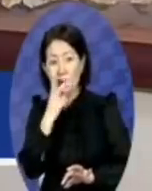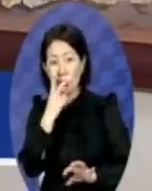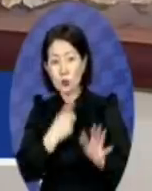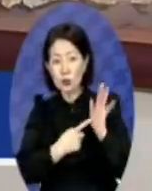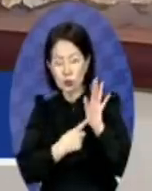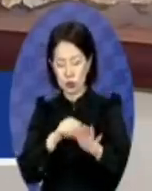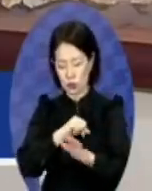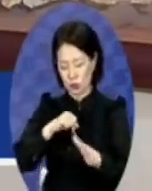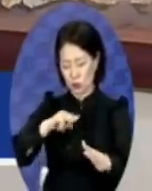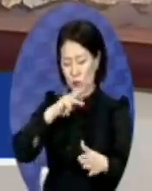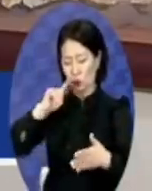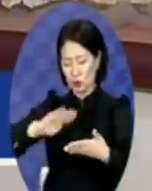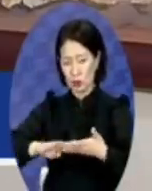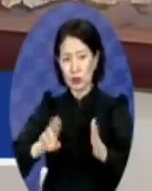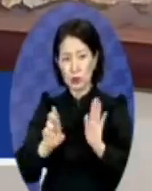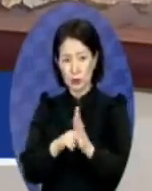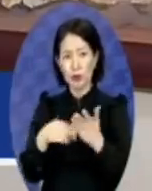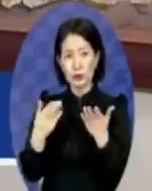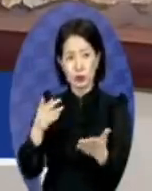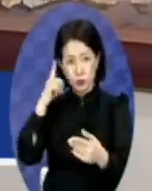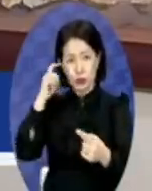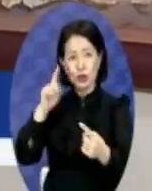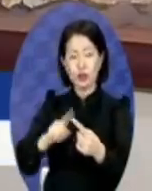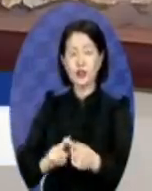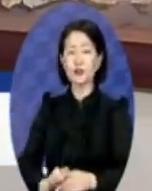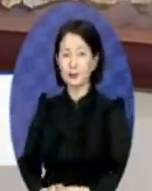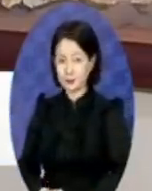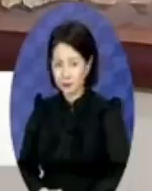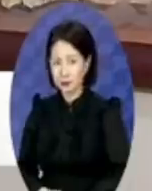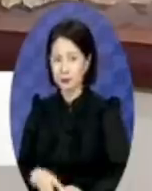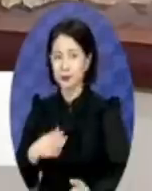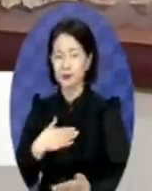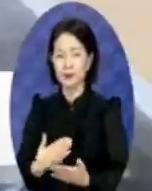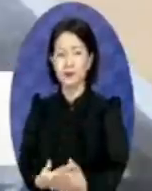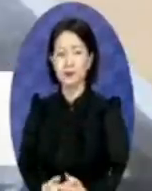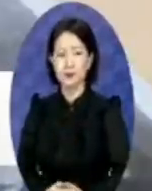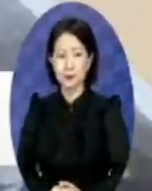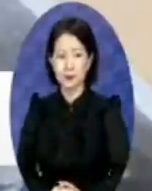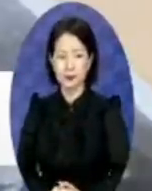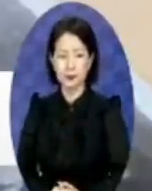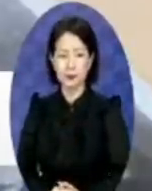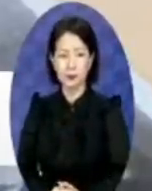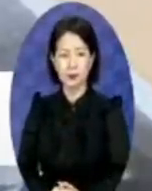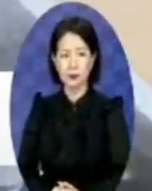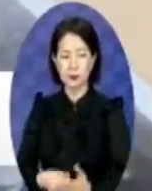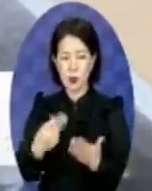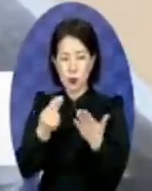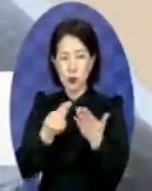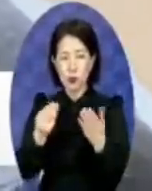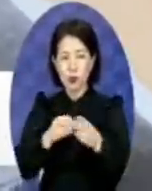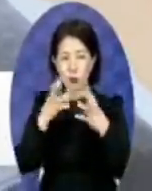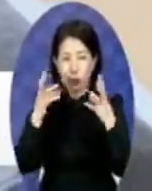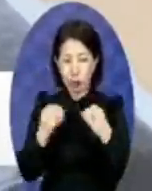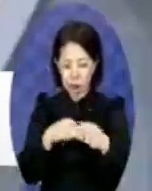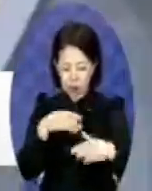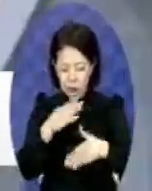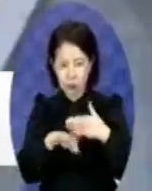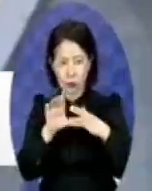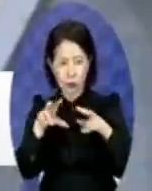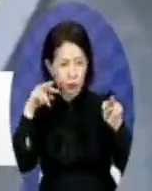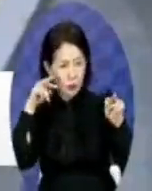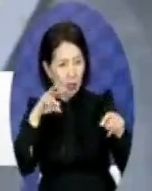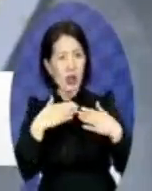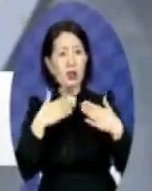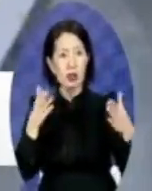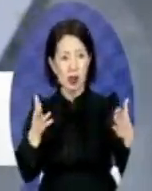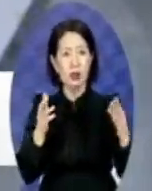түүхтэй танилцах юм боломжийг болохыг зорж байна. За баярлалаа. Бурхан бүтээх үйл явц үзэгчдэд нээлттэй байх